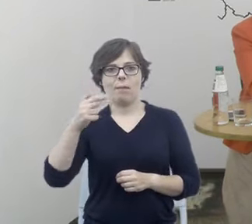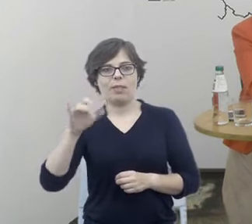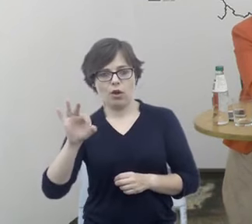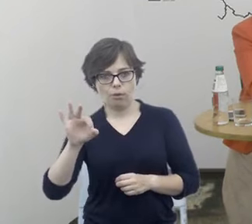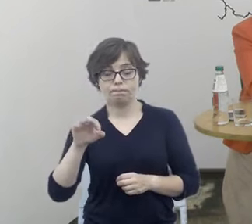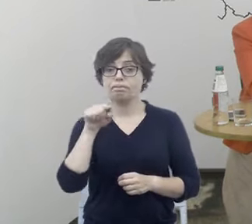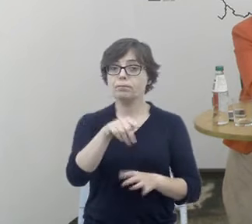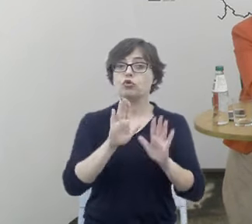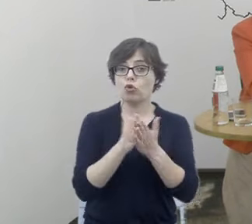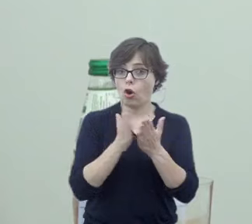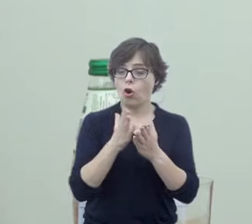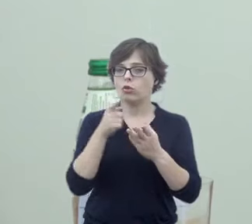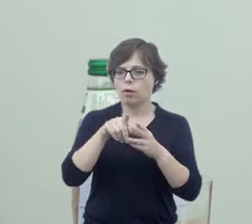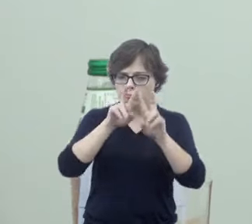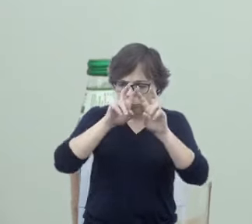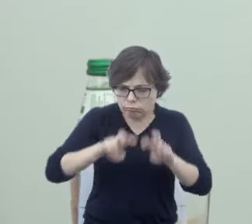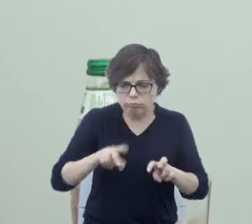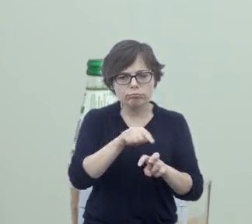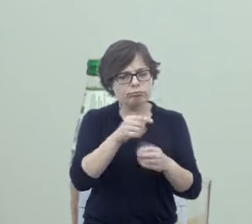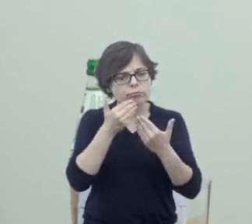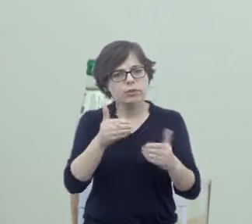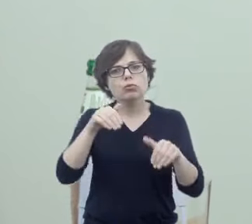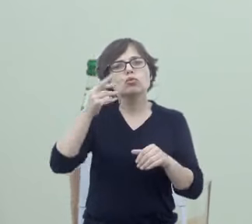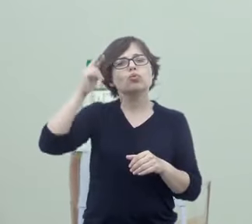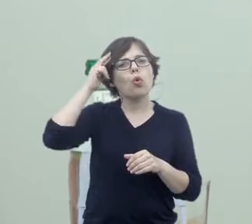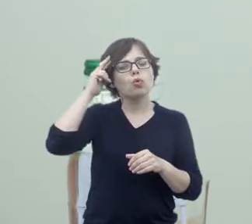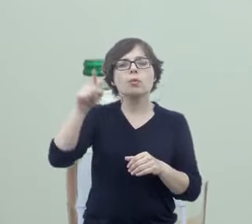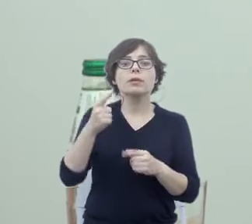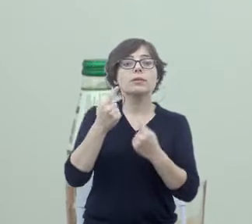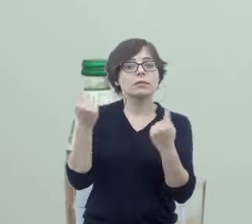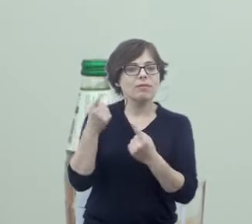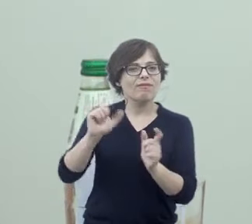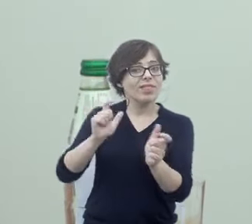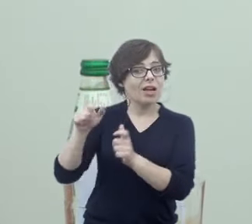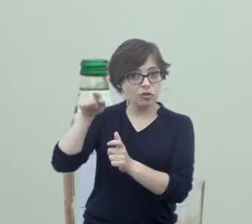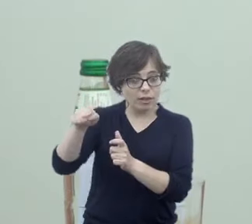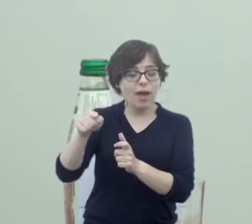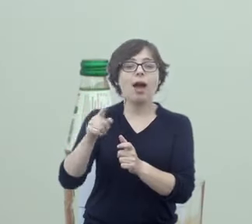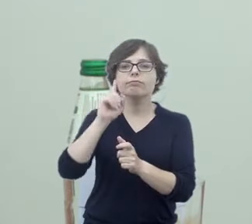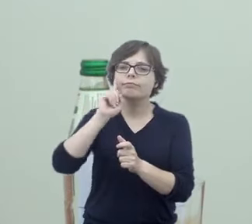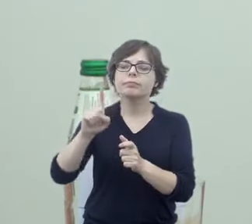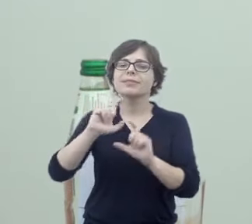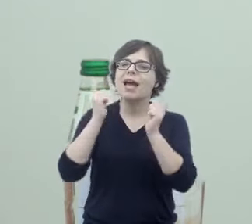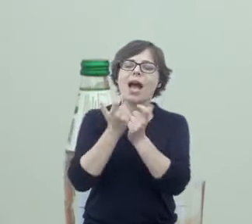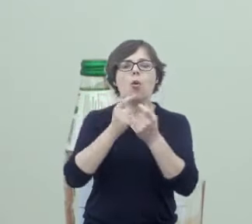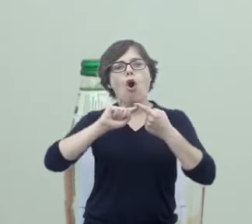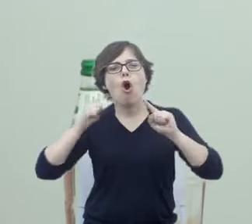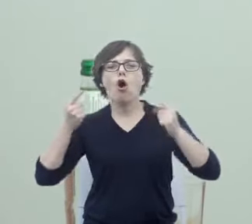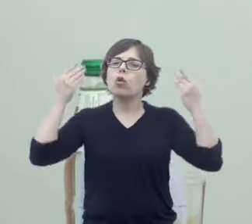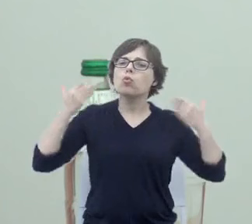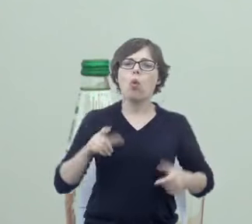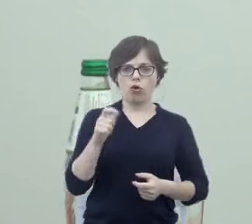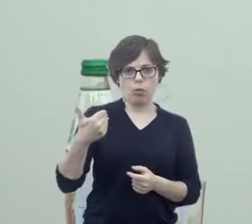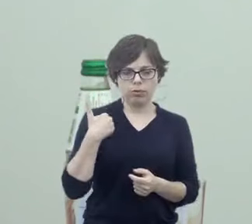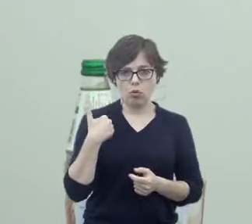sposób przyczyniła się do zrozumienia tła historycznych wydarzeń, które akurat w Jedwabnem miały